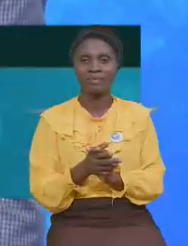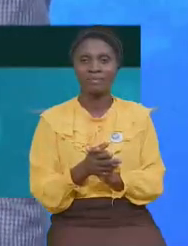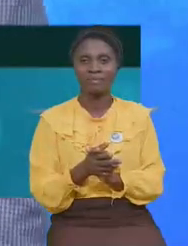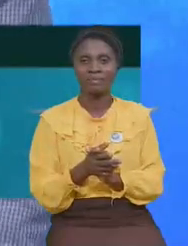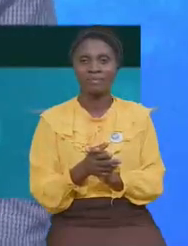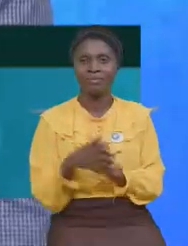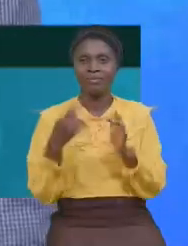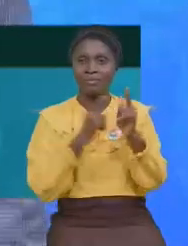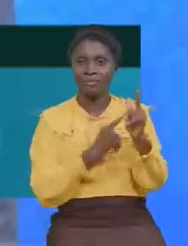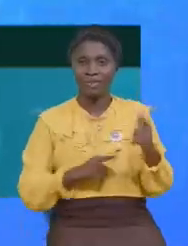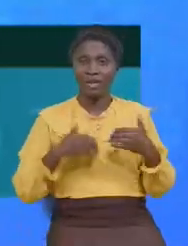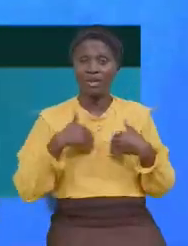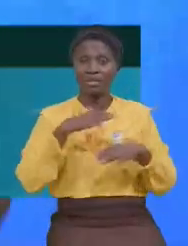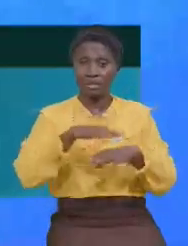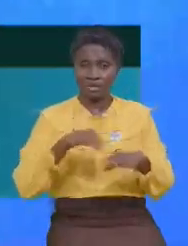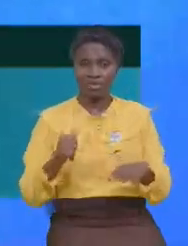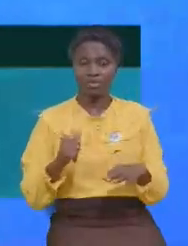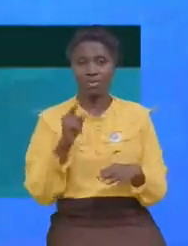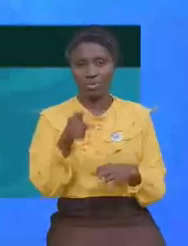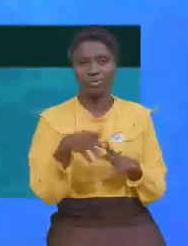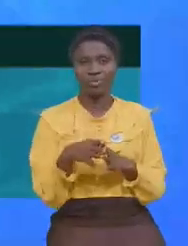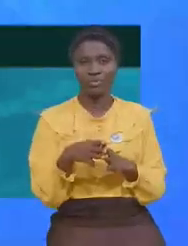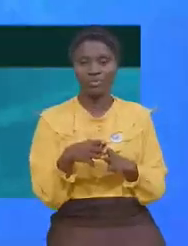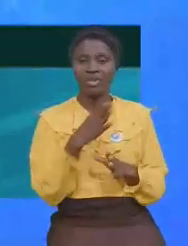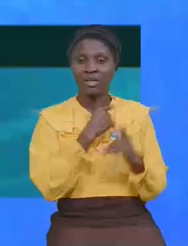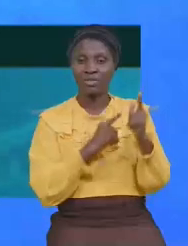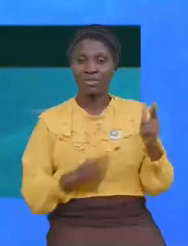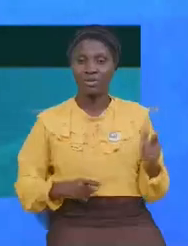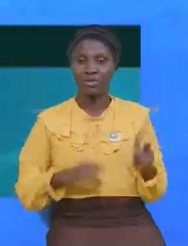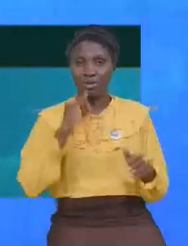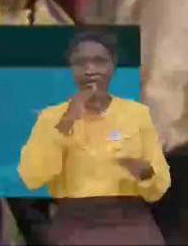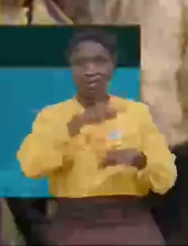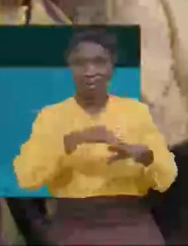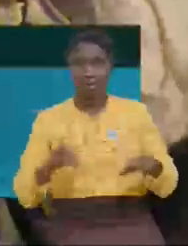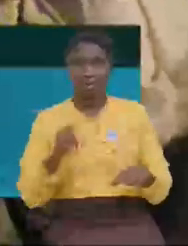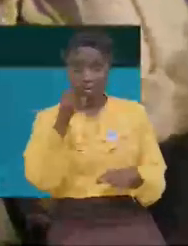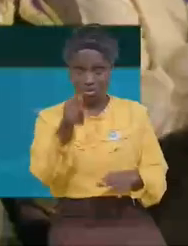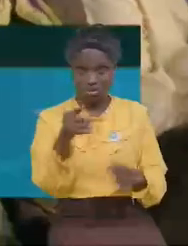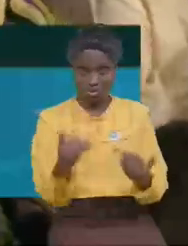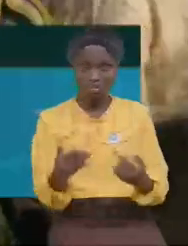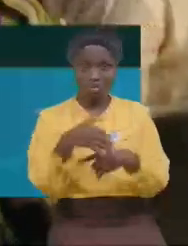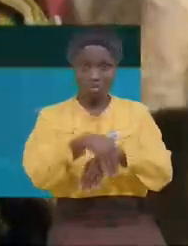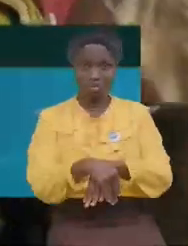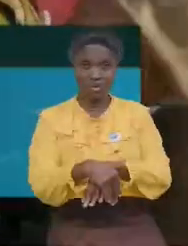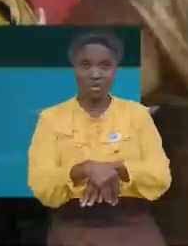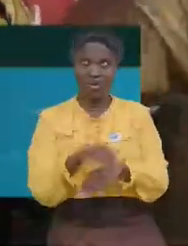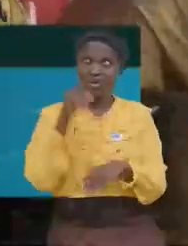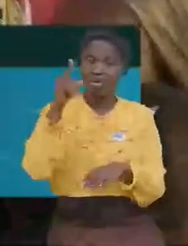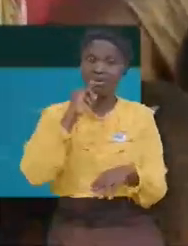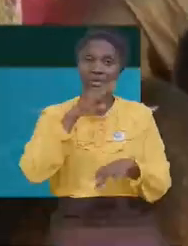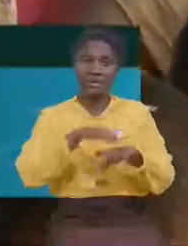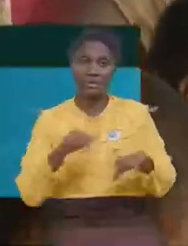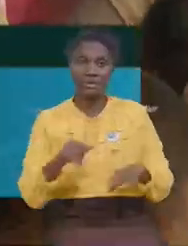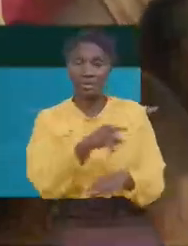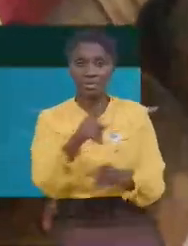Le Seigneur l'a appelé. Et le Seigneur t'appelle ce soir. Il t'appelle